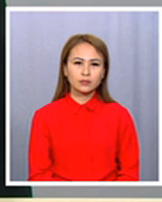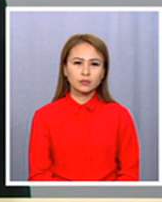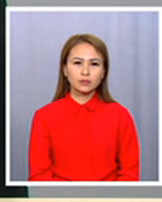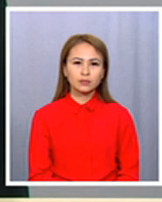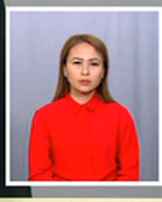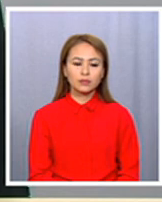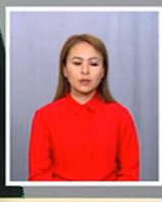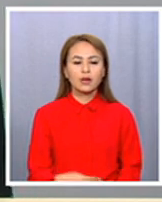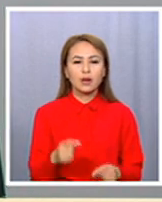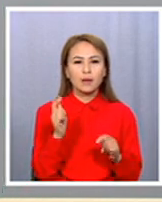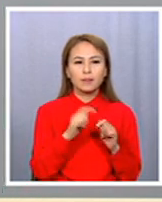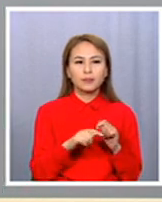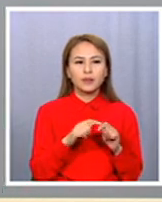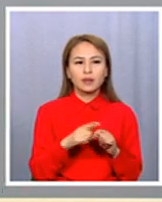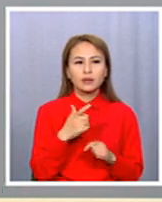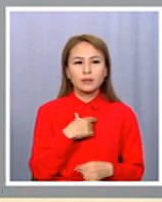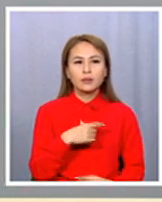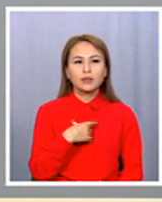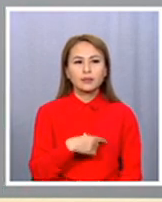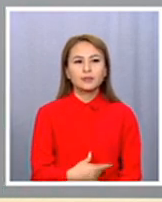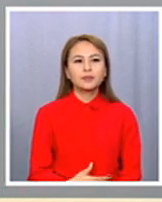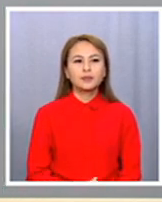Проверьте себя.